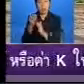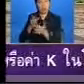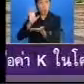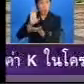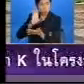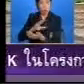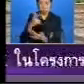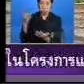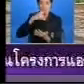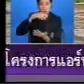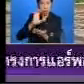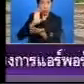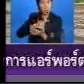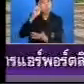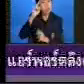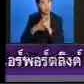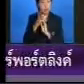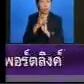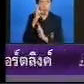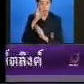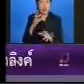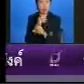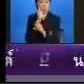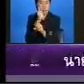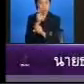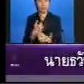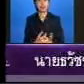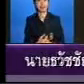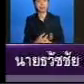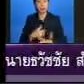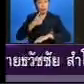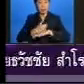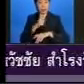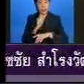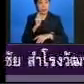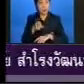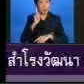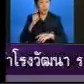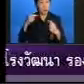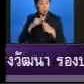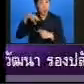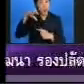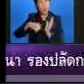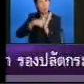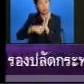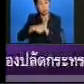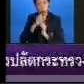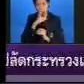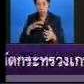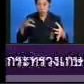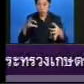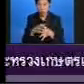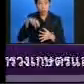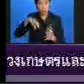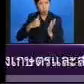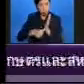าดว่าจะได้ข้อสรุปภายใน2สัปดาห์อีกหนึ่งด้านครับคุณวิสุทธิ์ศรีสุพรรณนะครับอธิบดีกรมศุลกากรก็ประเมินกันออกมานะฮะว่ากรมศุลเองเนี่ย